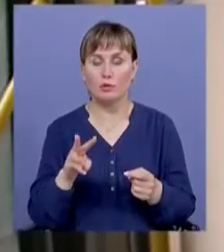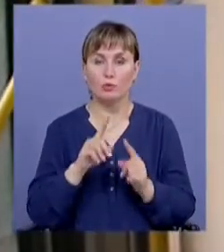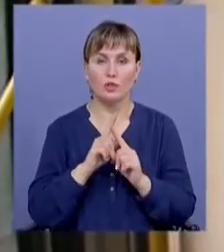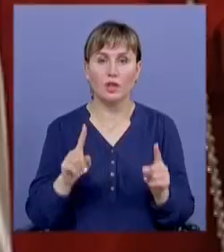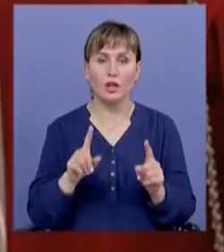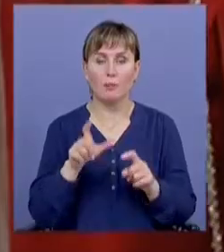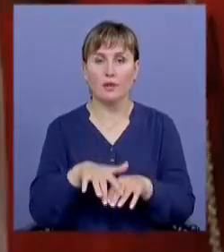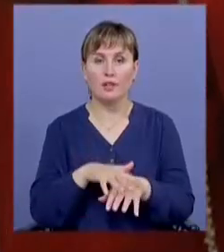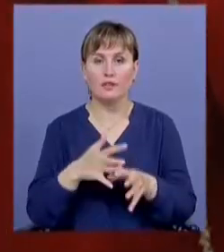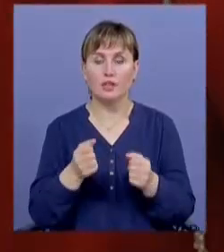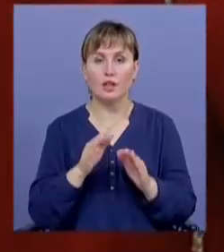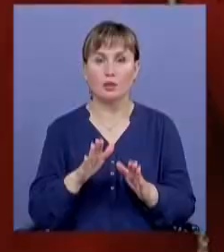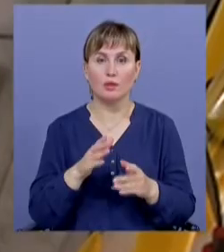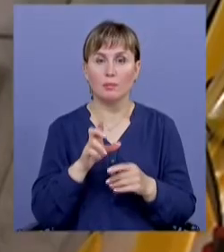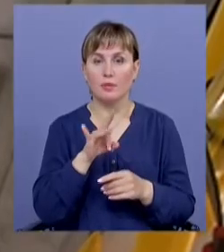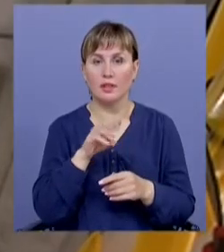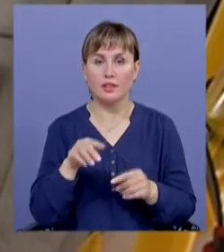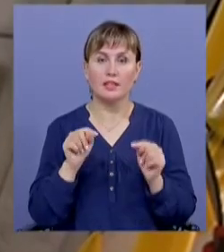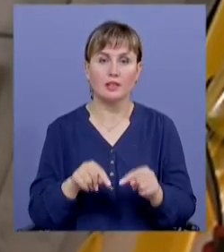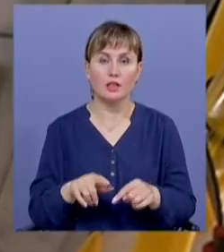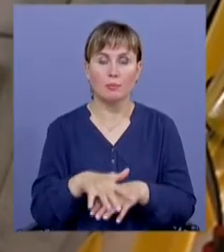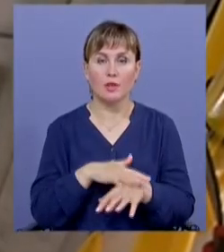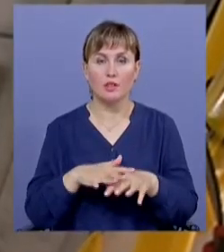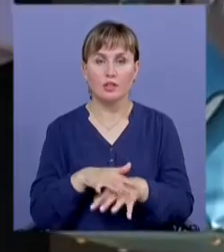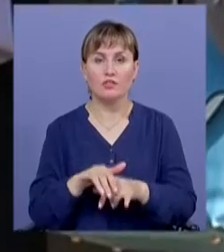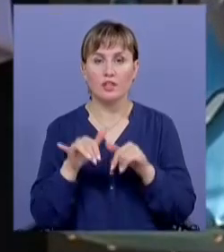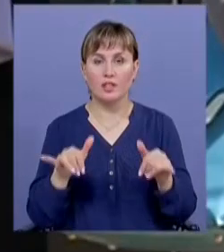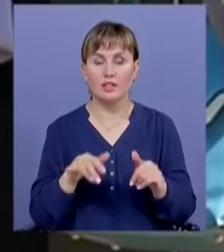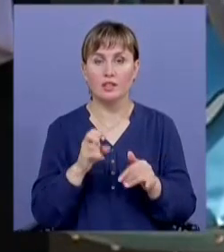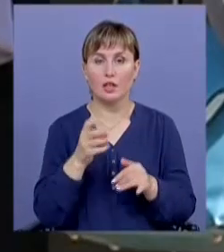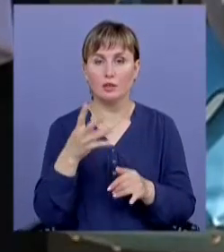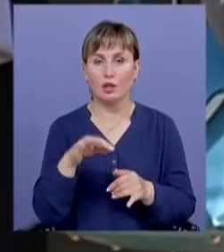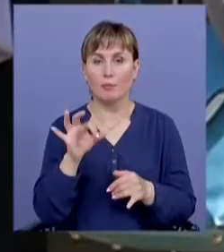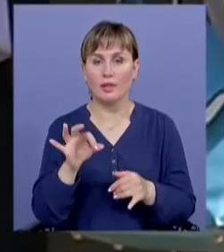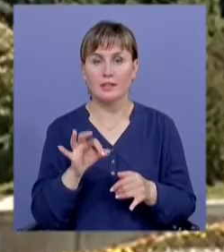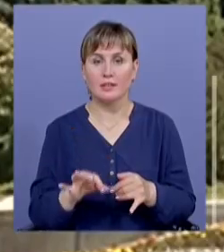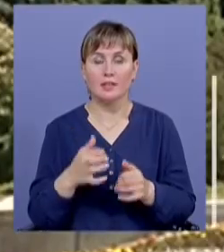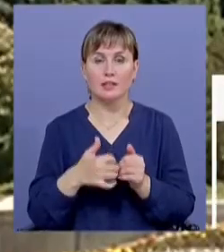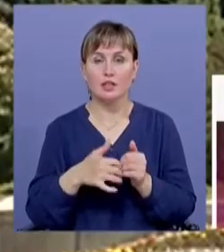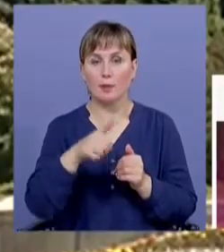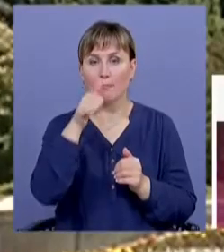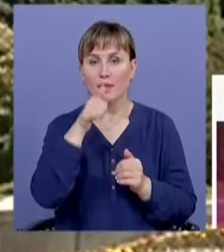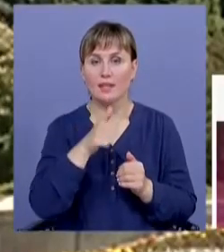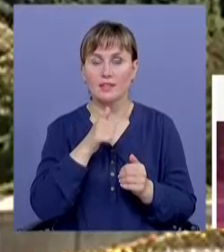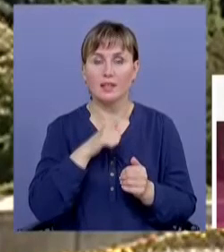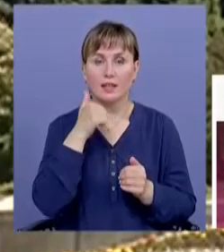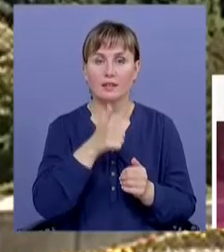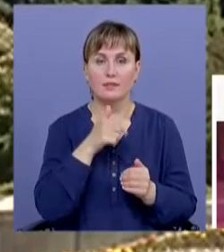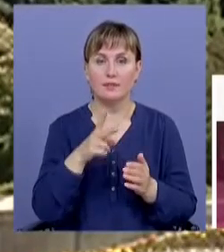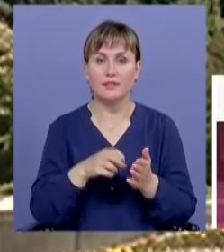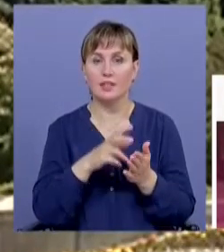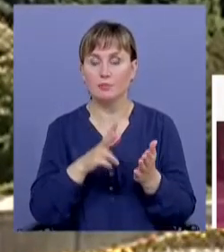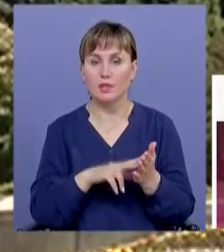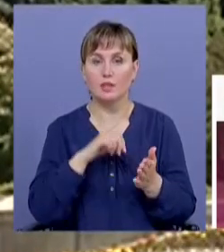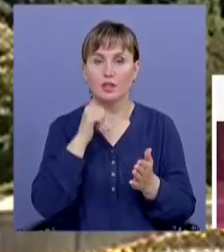уникальных пассажиров. Взять только линию БРТ. Здесь пассажиропоток вырос на 40%. И среднемесячно, годовой 2018